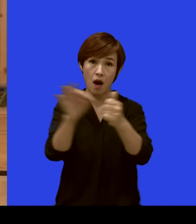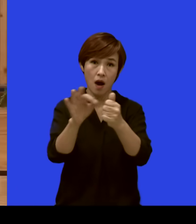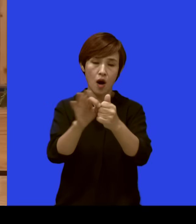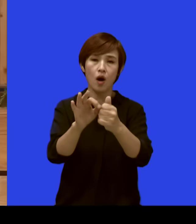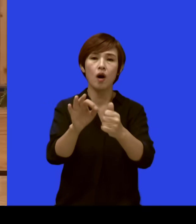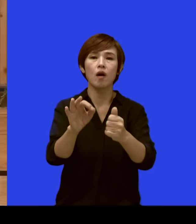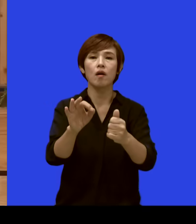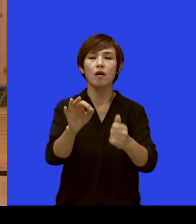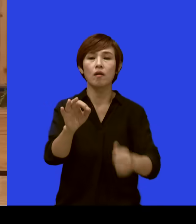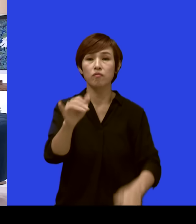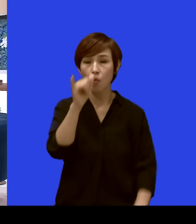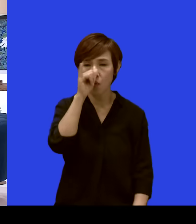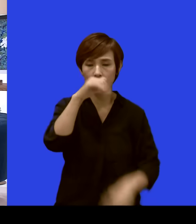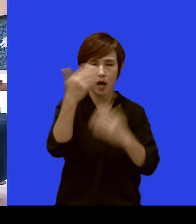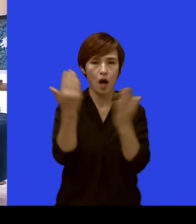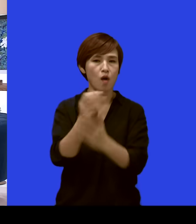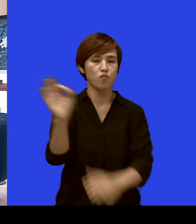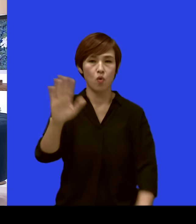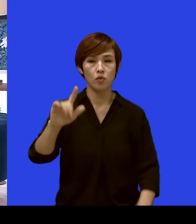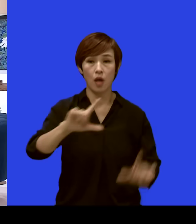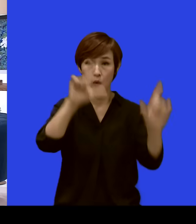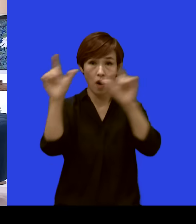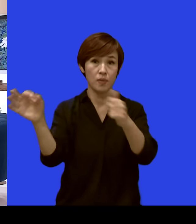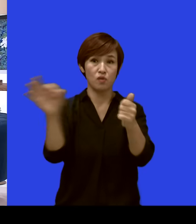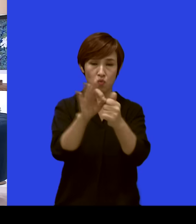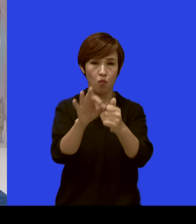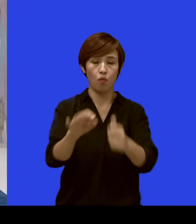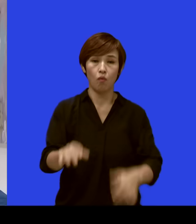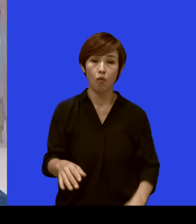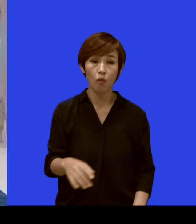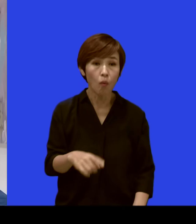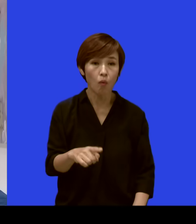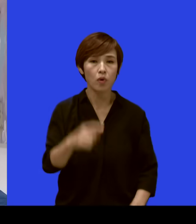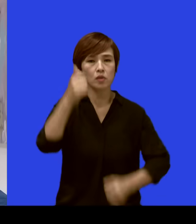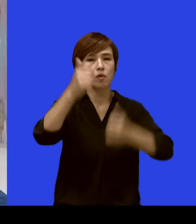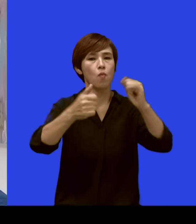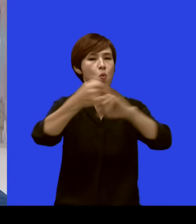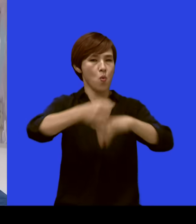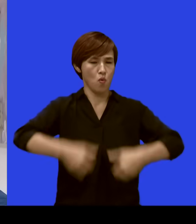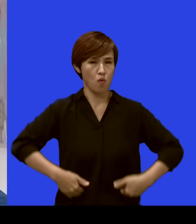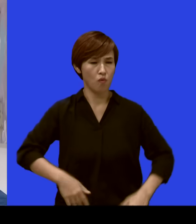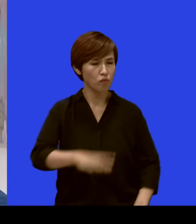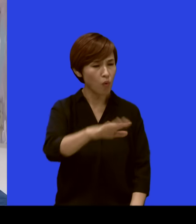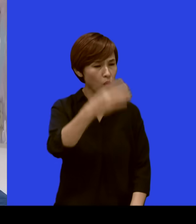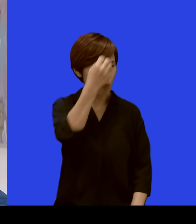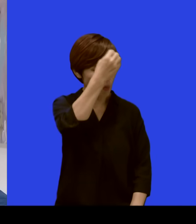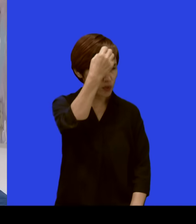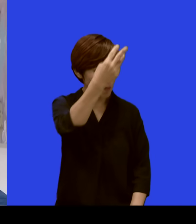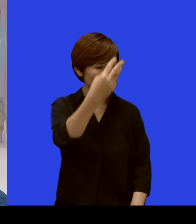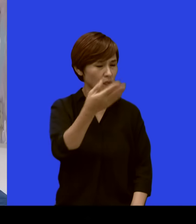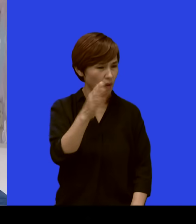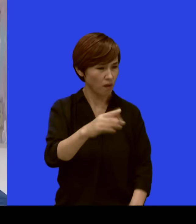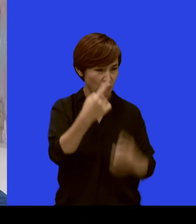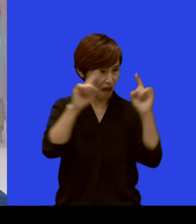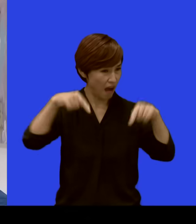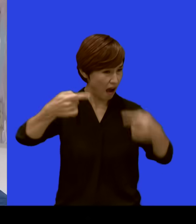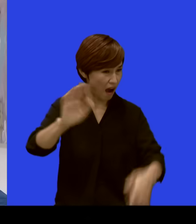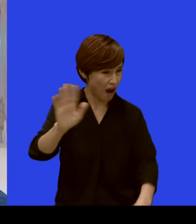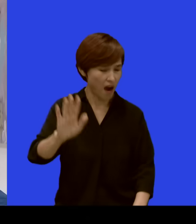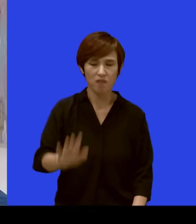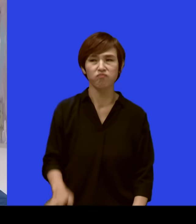무료고 그다음에 생활비도 주는데 그 시험을 보겠다는 거예요. 근데 네가 고3인데 대학을 안 가고 그랬더니 자기는 안 가겠다. 근데